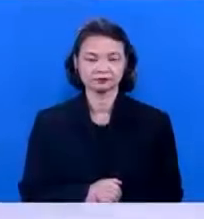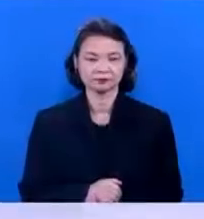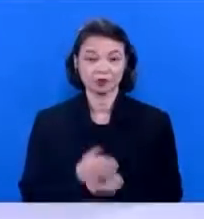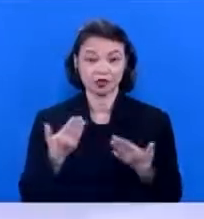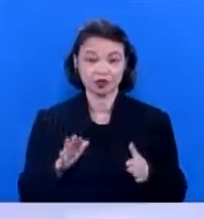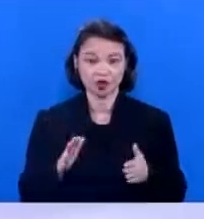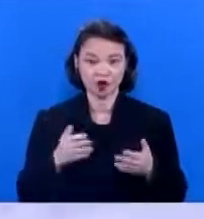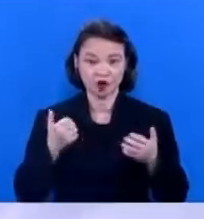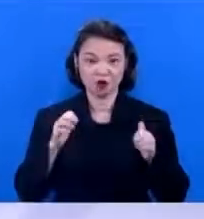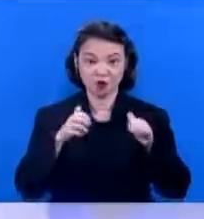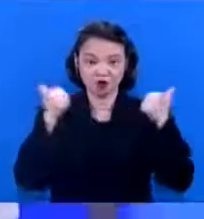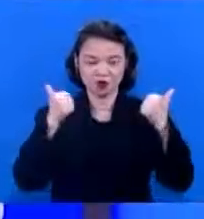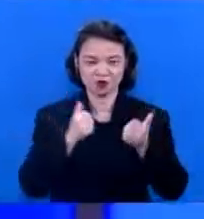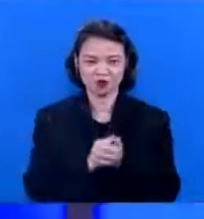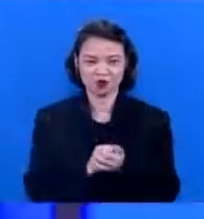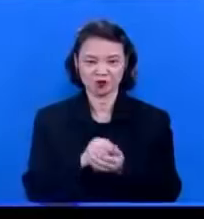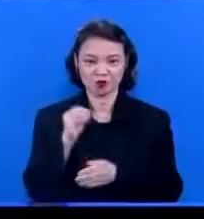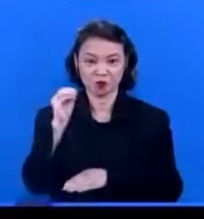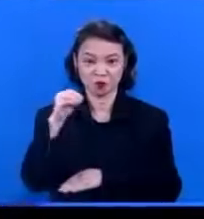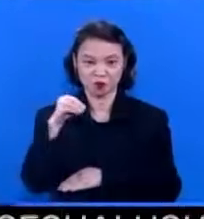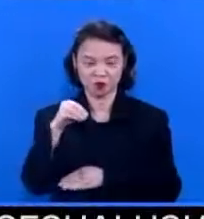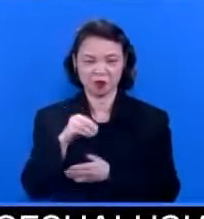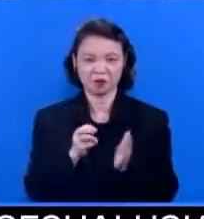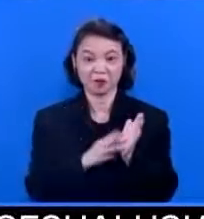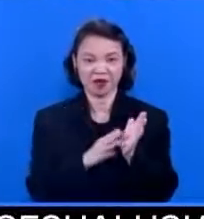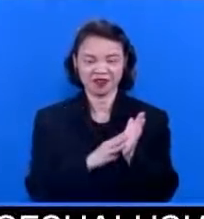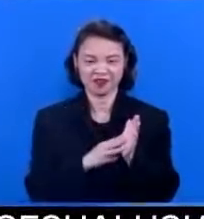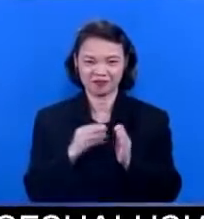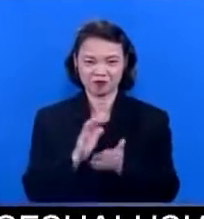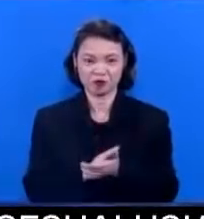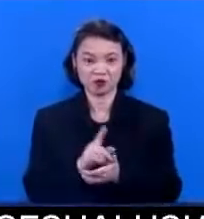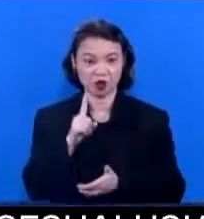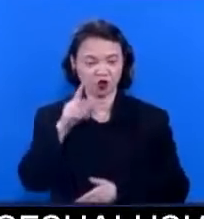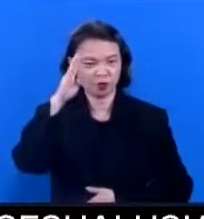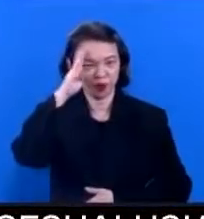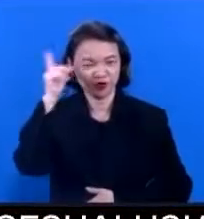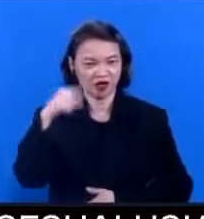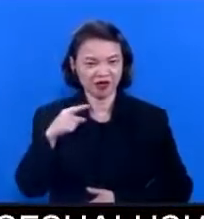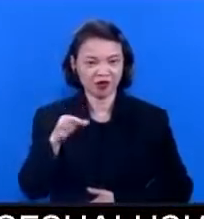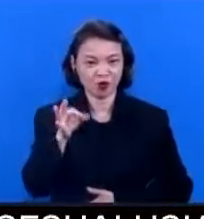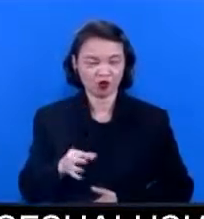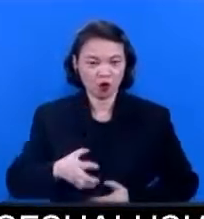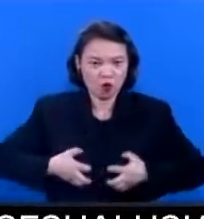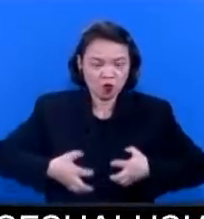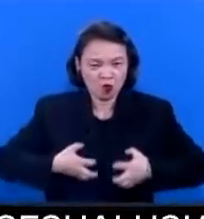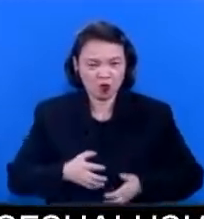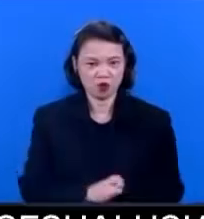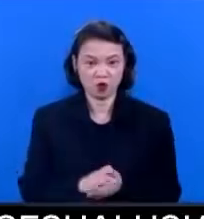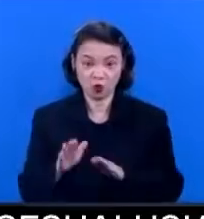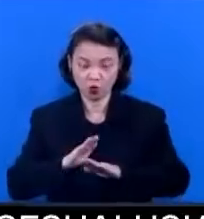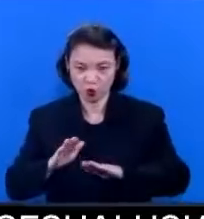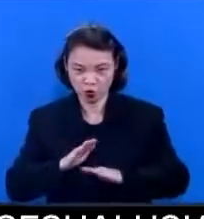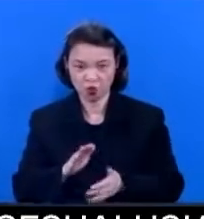Setelah sukses mengembangbiakan merpati hias, seorang pemuda di Maros, Sulawesi Selatan mulai merintis peternakan ayam jenis batik Italia dan